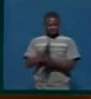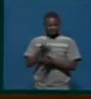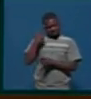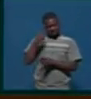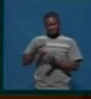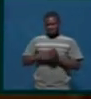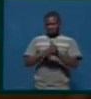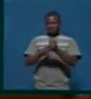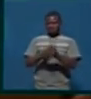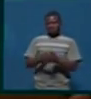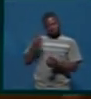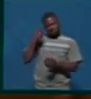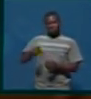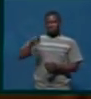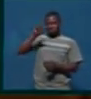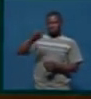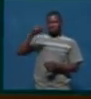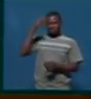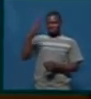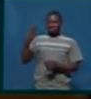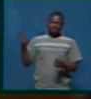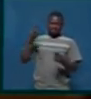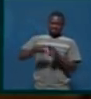du 24 au 31 mars